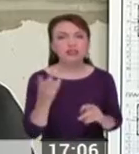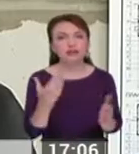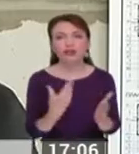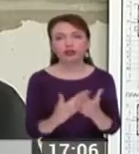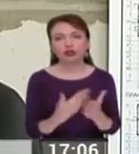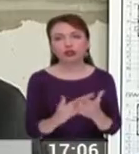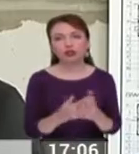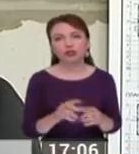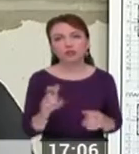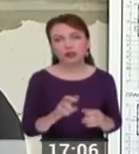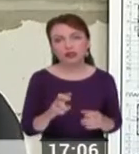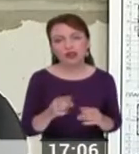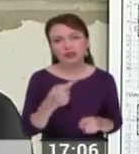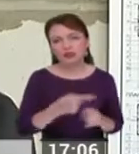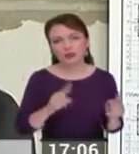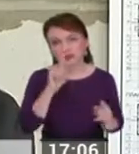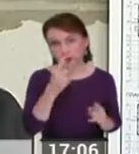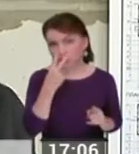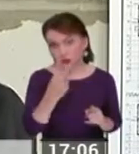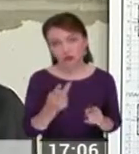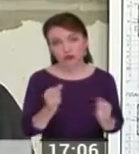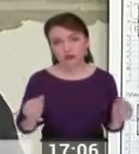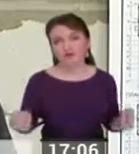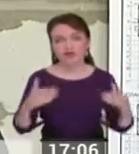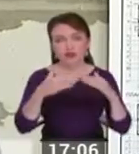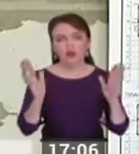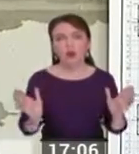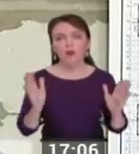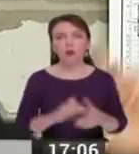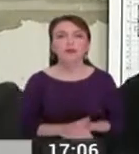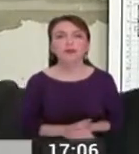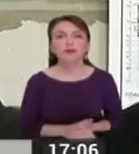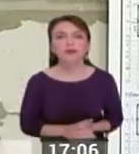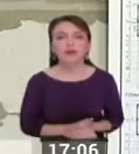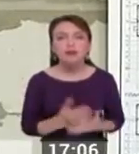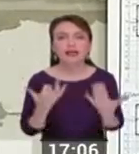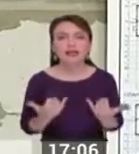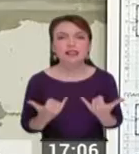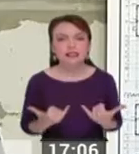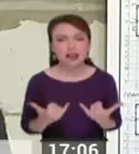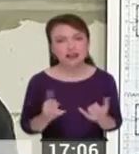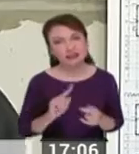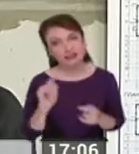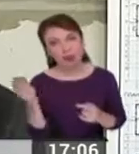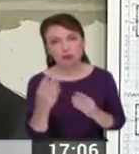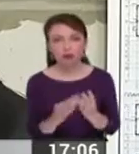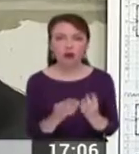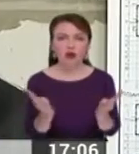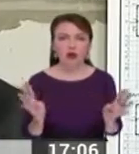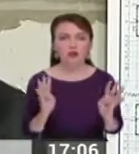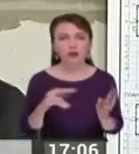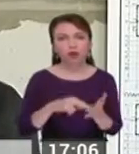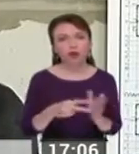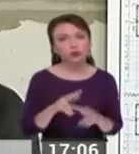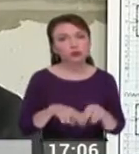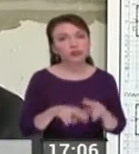фактично з березня місяця, тобто за півроку ми бачимо, фактично вже вигнали коробку. І от зараз за парканом планується будівництво